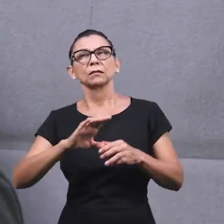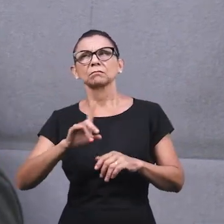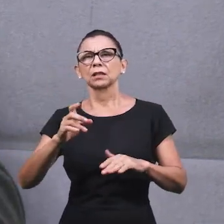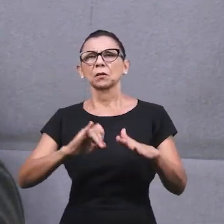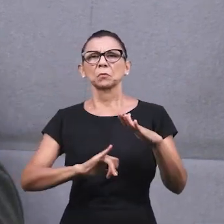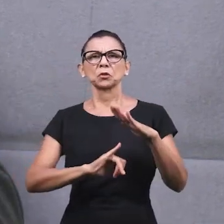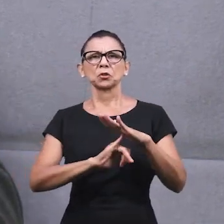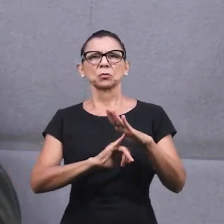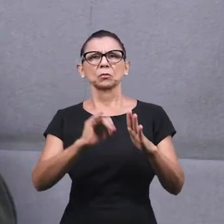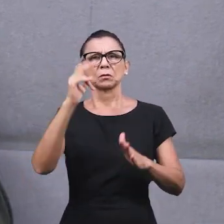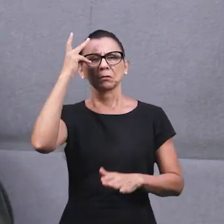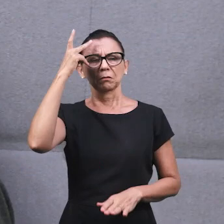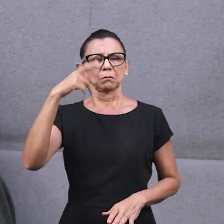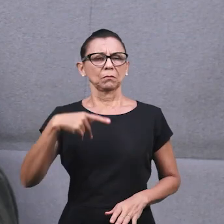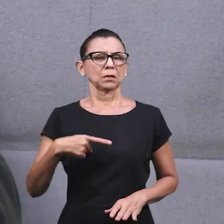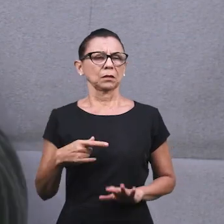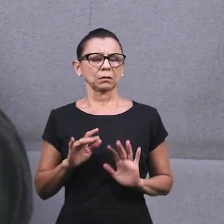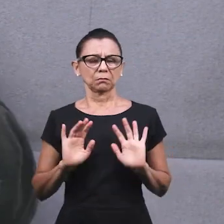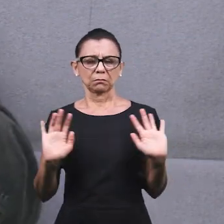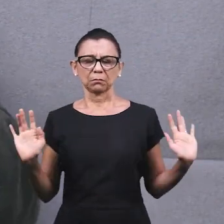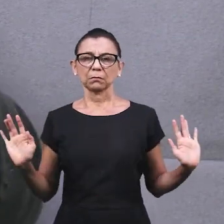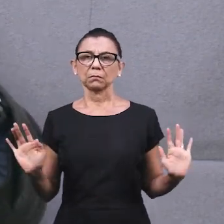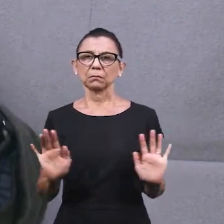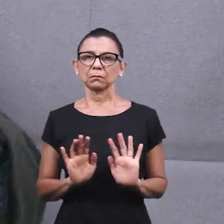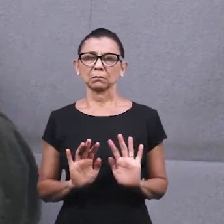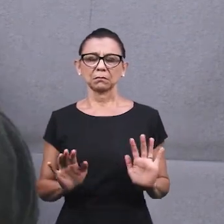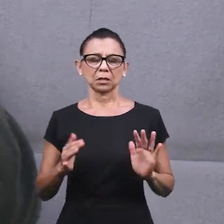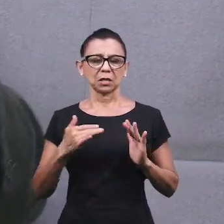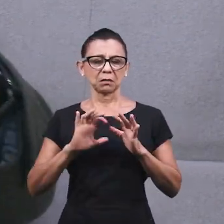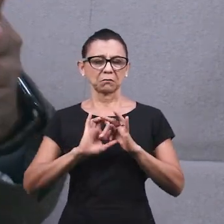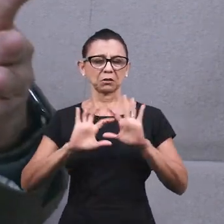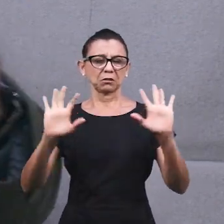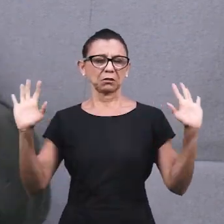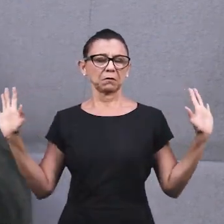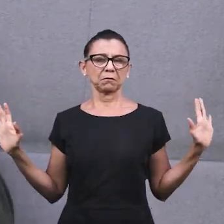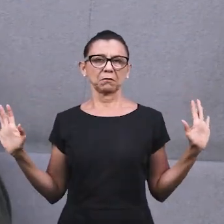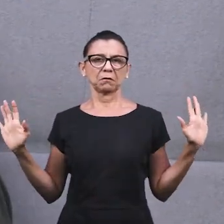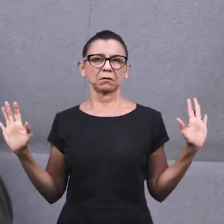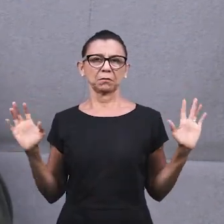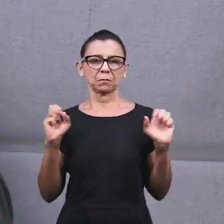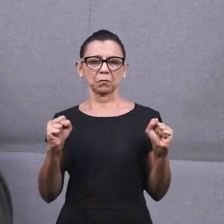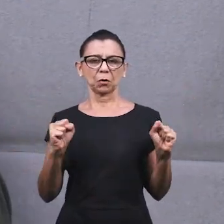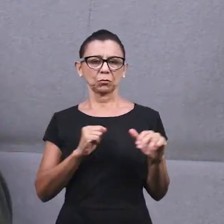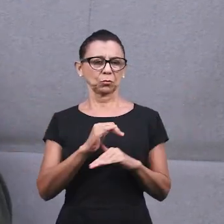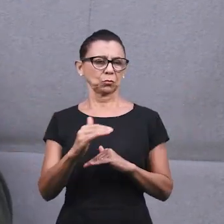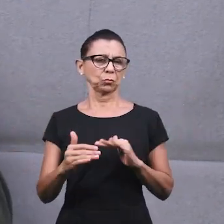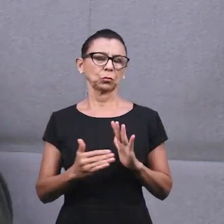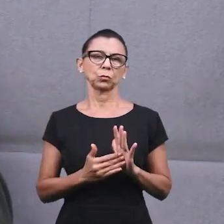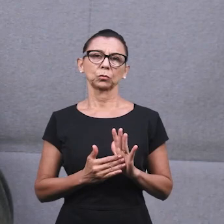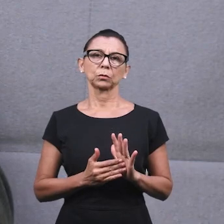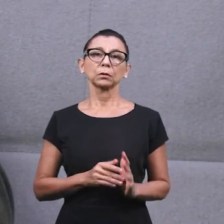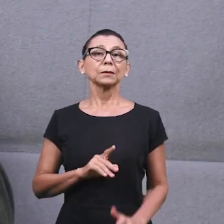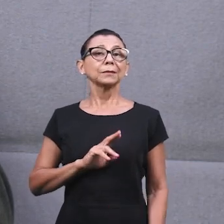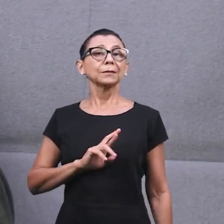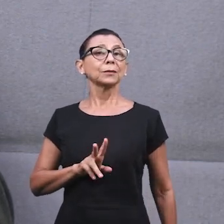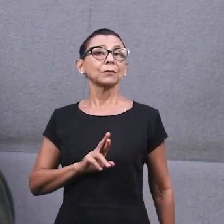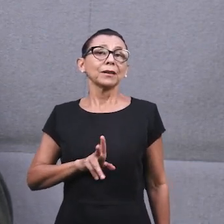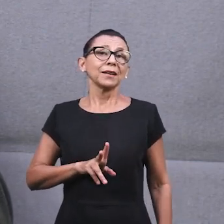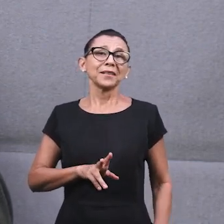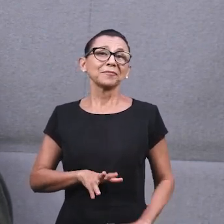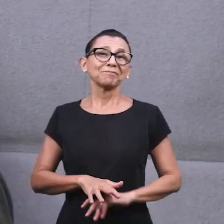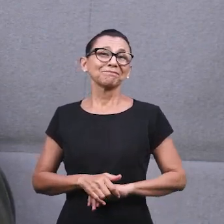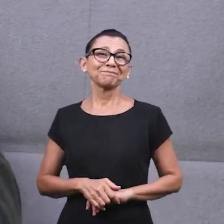l'Évangile soit une institution humaine. Nous pouvons faire ce que nous pouvons, ce que nous voulons. Ce que le